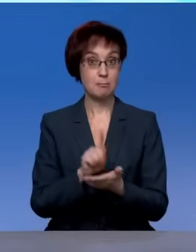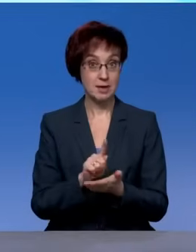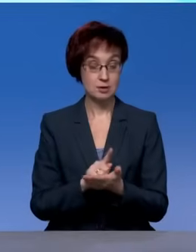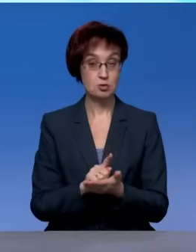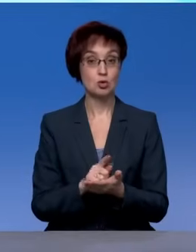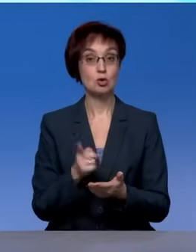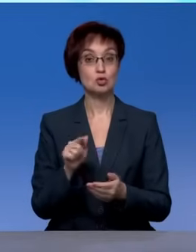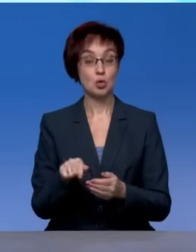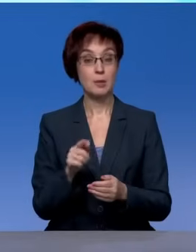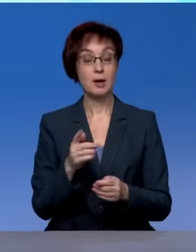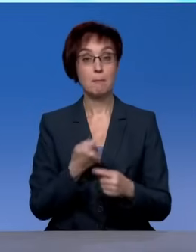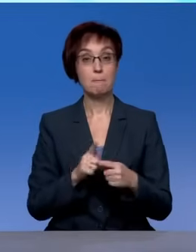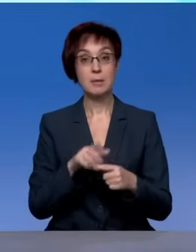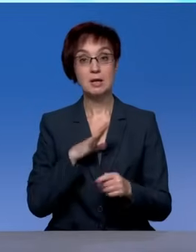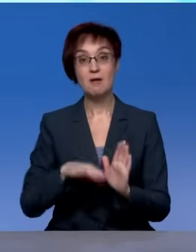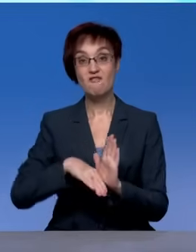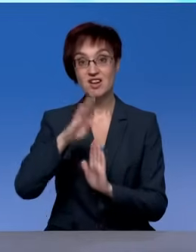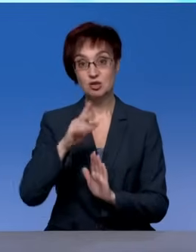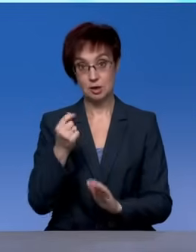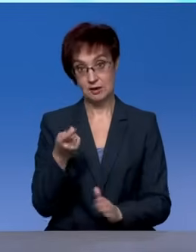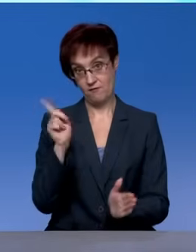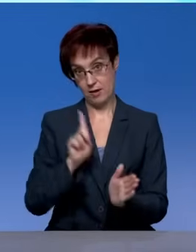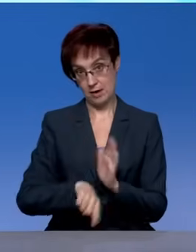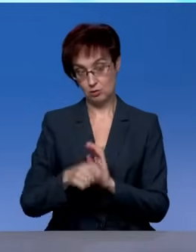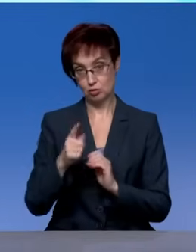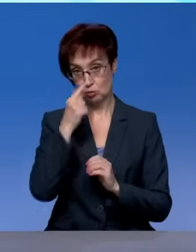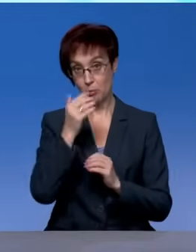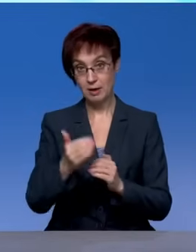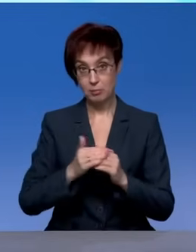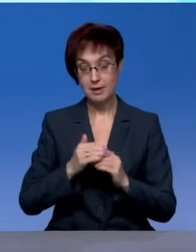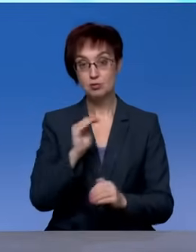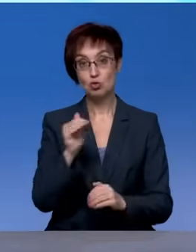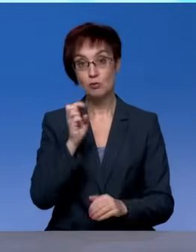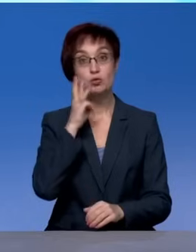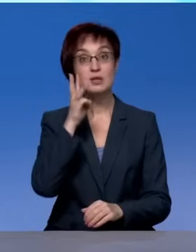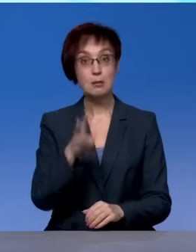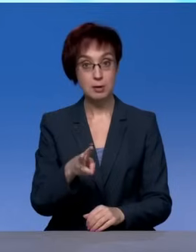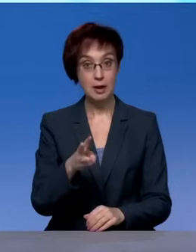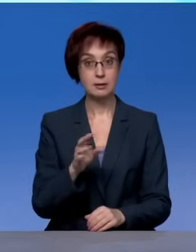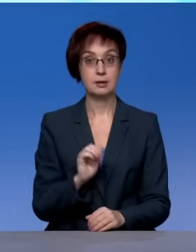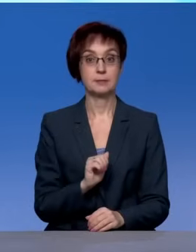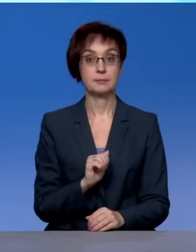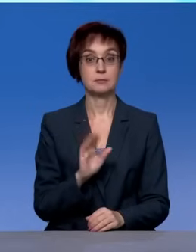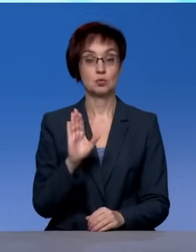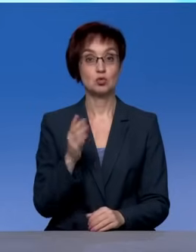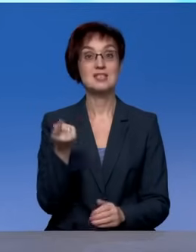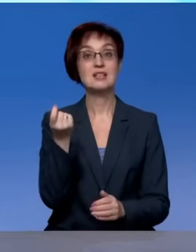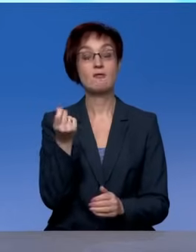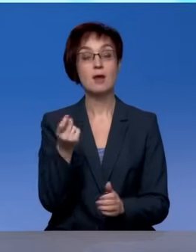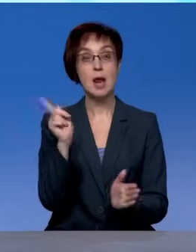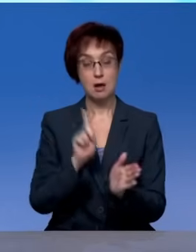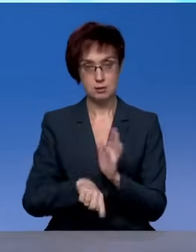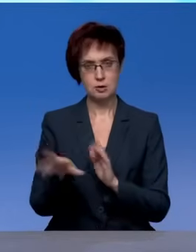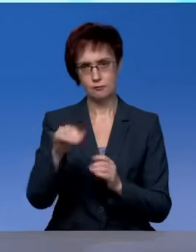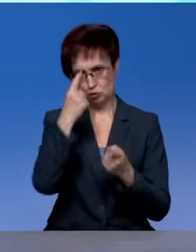инфляцию, чтобы приблизить их к уровню зарплаты, к уровню, ну, какой-то человеческой жизни? Потому что с инфляцией тут все понятно, 7,5%,